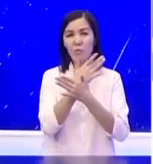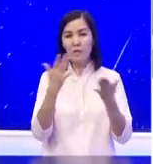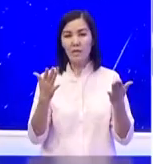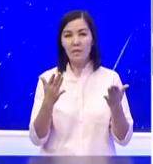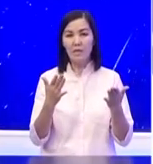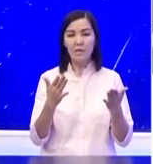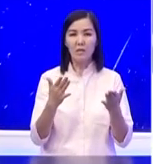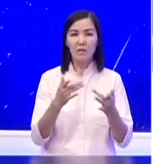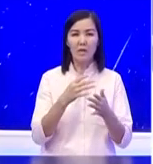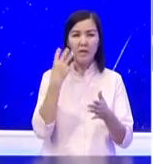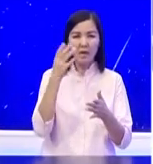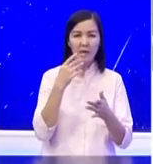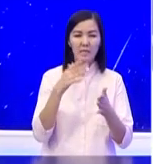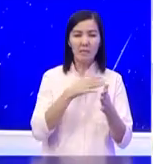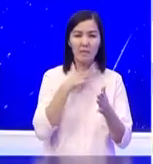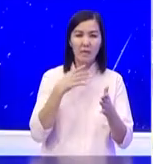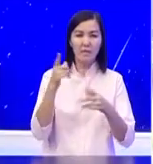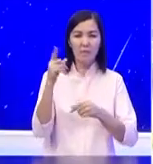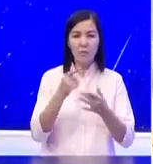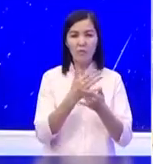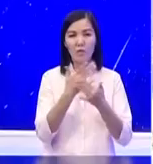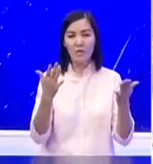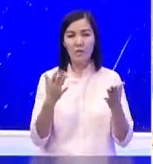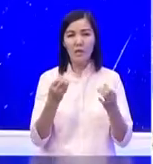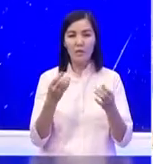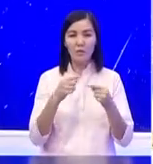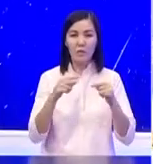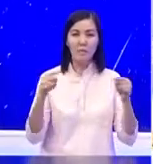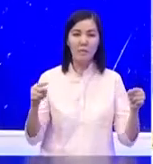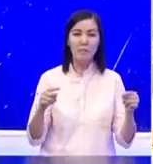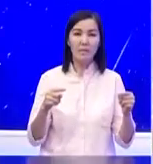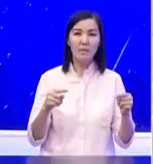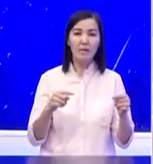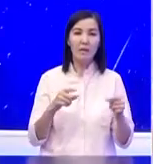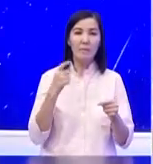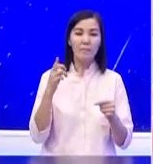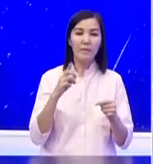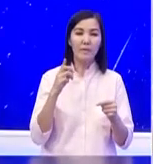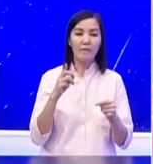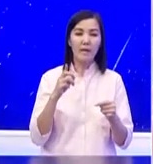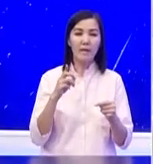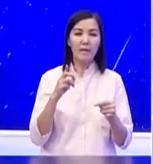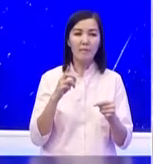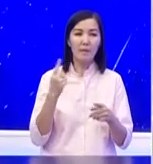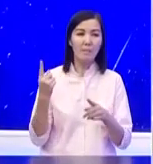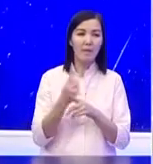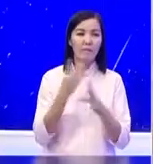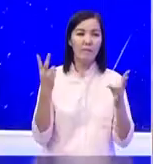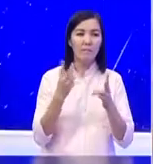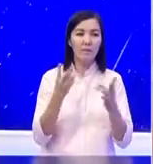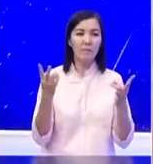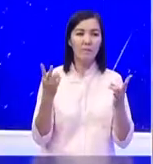круп, овощей, фруктов, мяса и молочной продукции, а также разнообразная бытовая химия и другая продукция первой